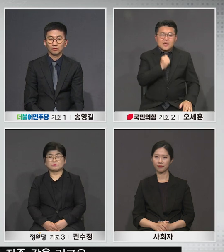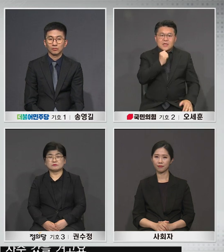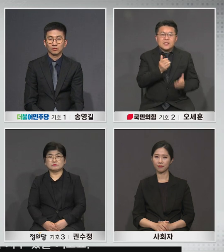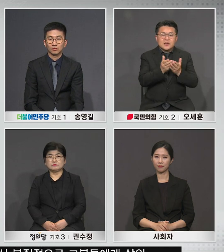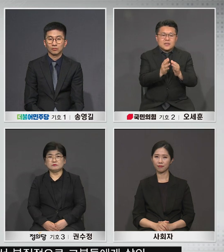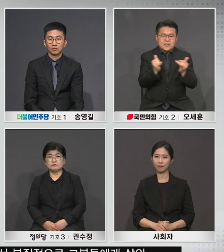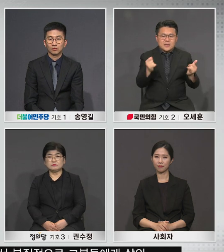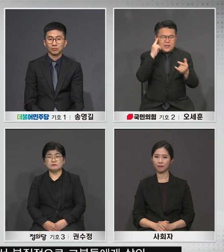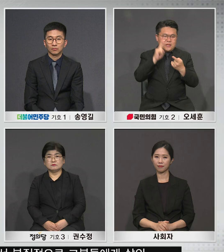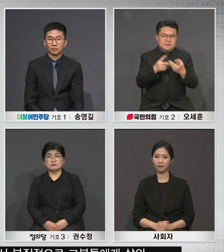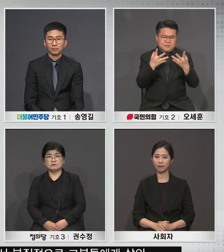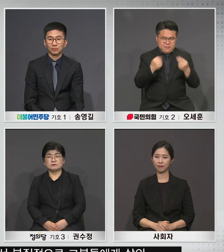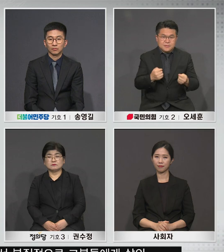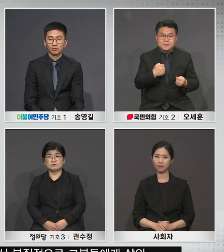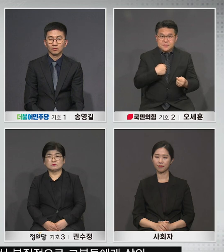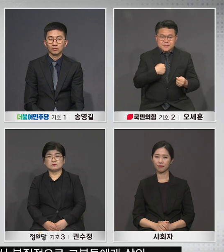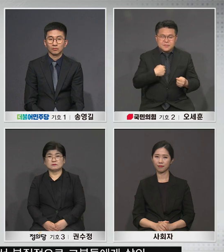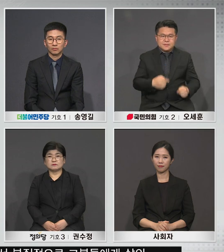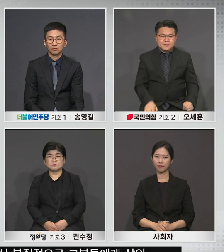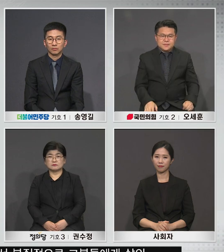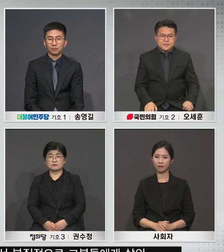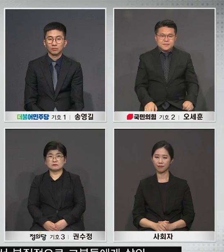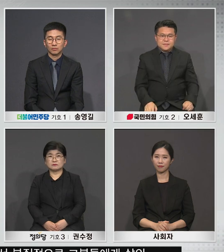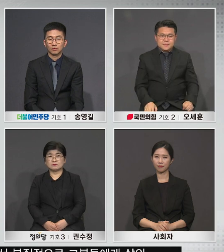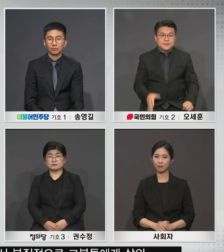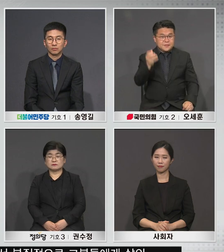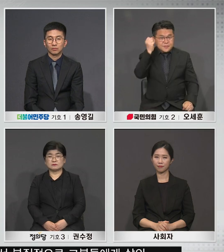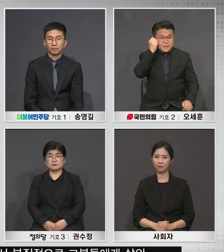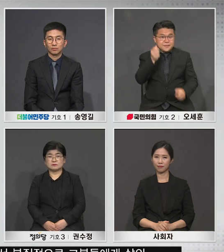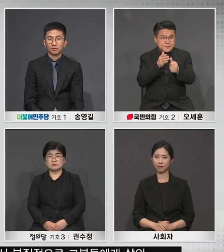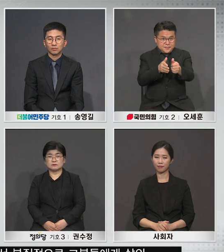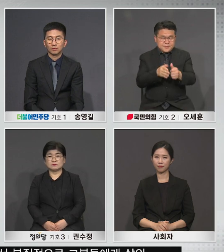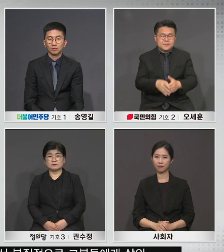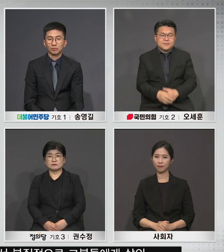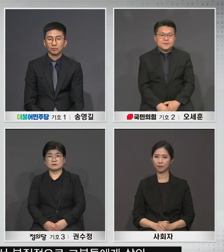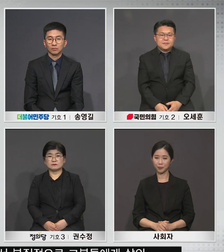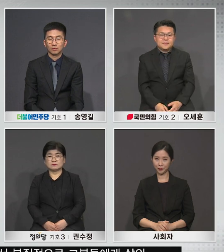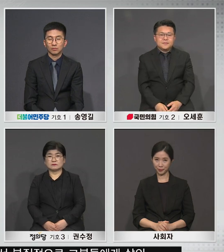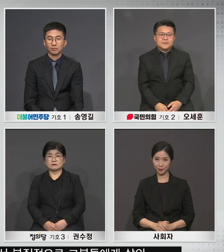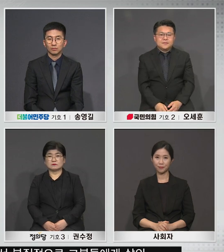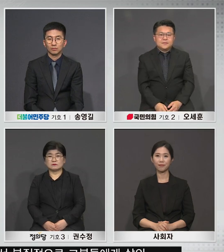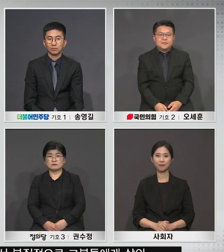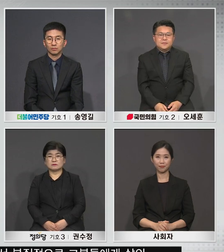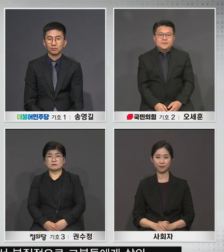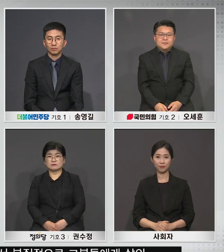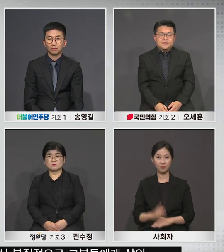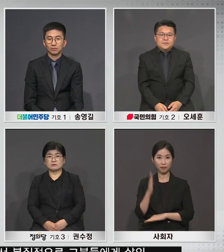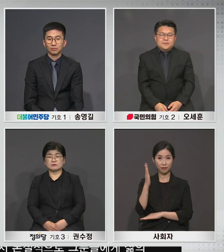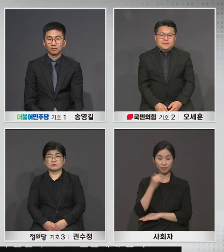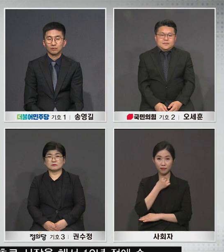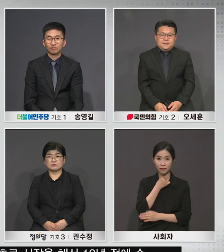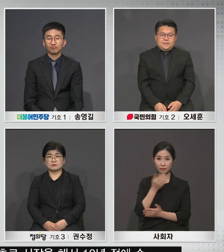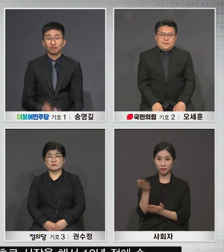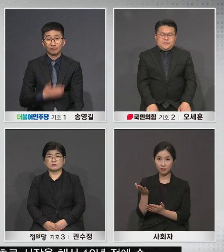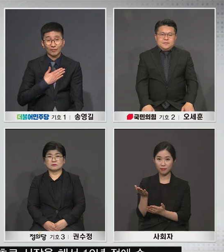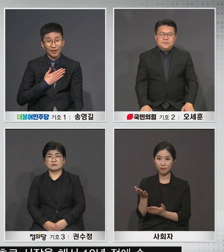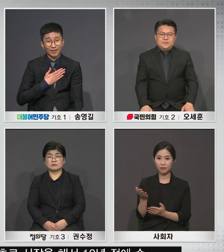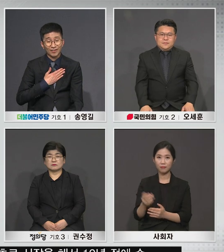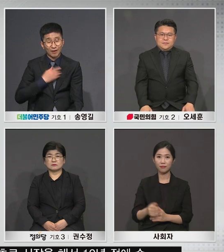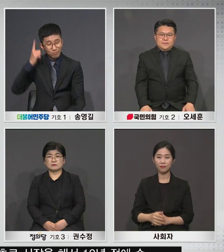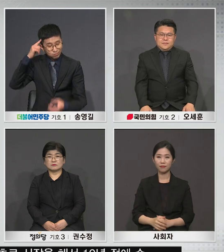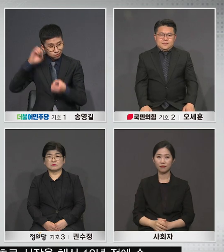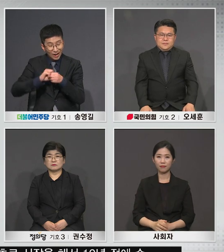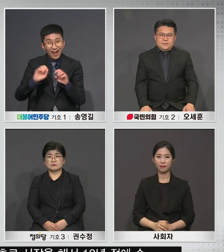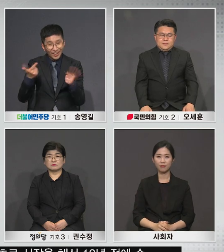많은 관심이 있는 정치인이라는 거 잊지 말아주셨으면 좋겠습니다. 그거는 저의 이야기 아니고 제가 직접